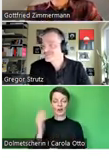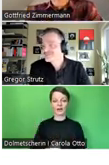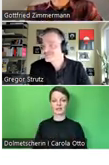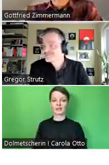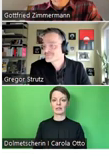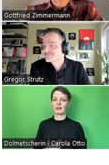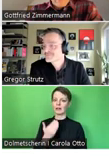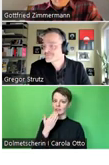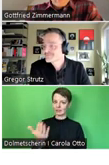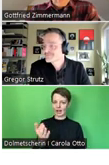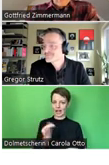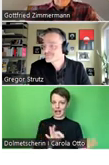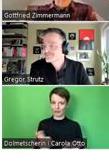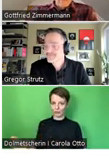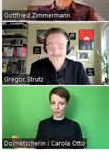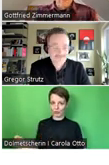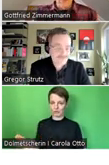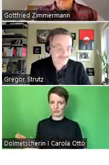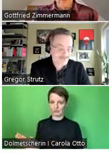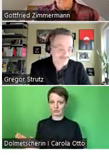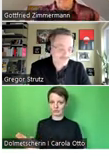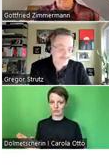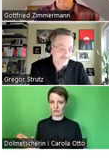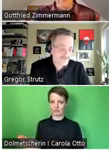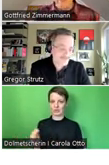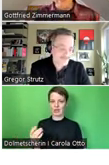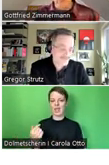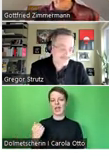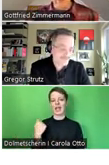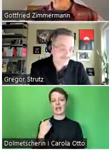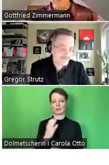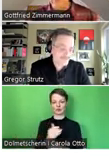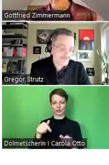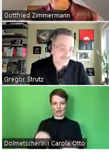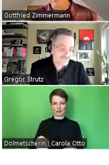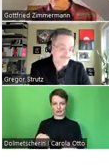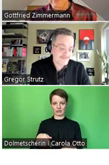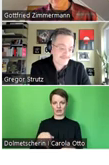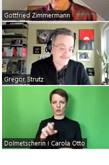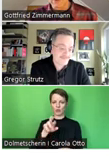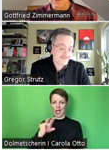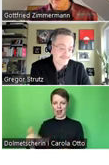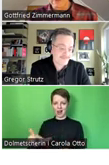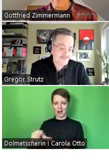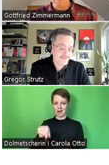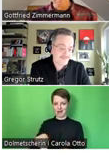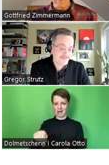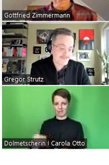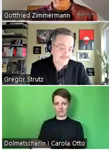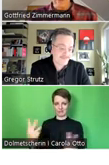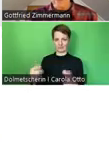die Einführung, Gregor. Ich habe gerade noch mal in den Chat die lange URL für die Teilnahmebestätigung